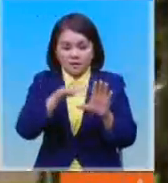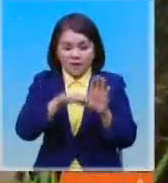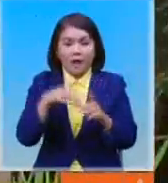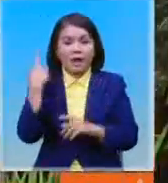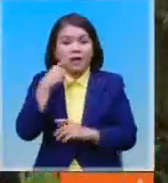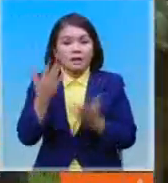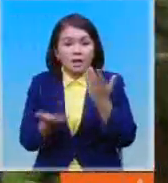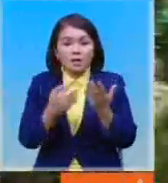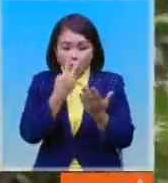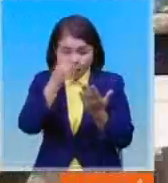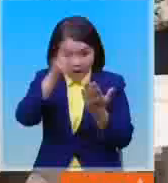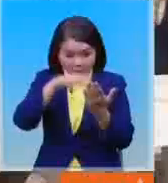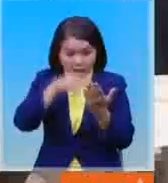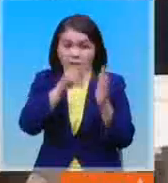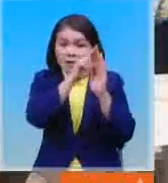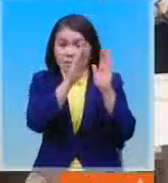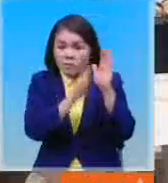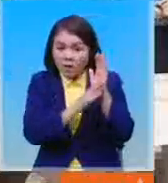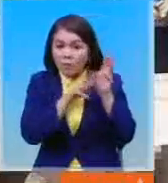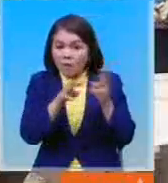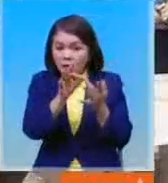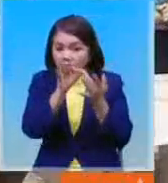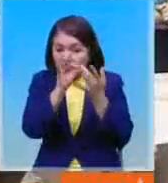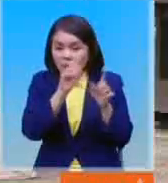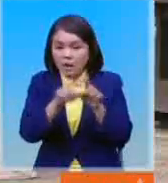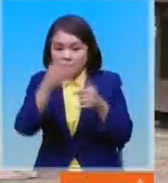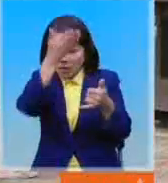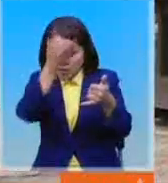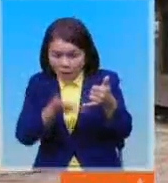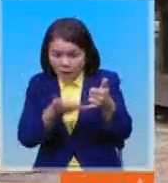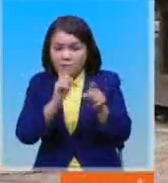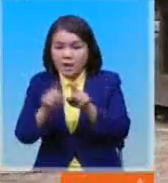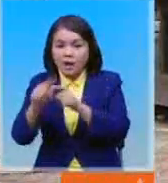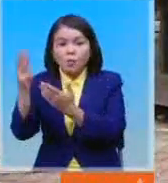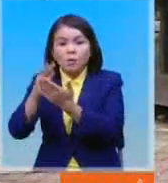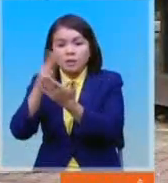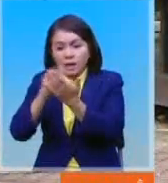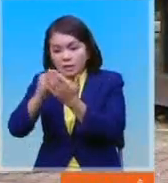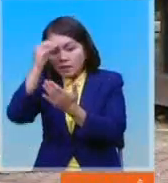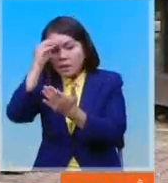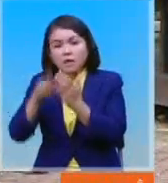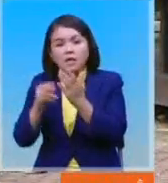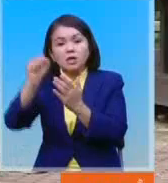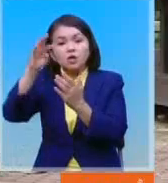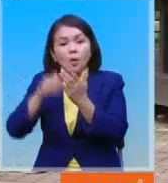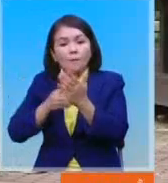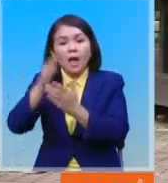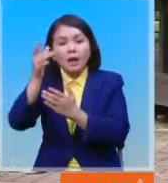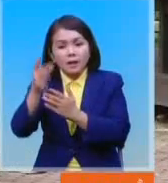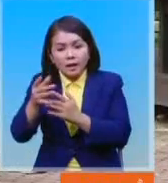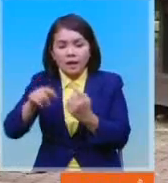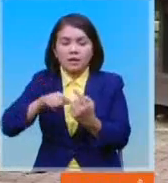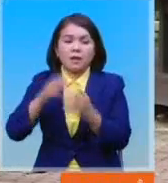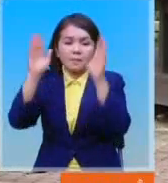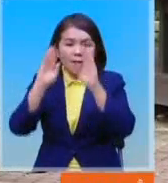ครศึกษาหลักเกณฑ์การคัดเลือกรวมไปถึงคุณสมบัติเฉพาะให้ละเอียดเลยเพราะว่าการสมัครรอบ4จะแตกต่างจาก